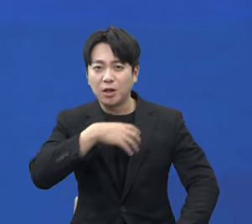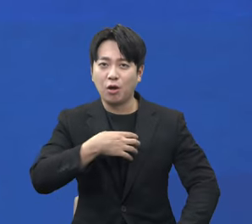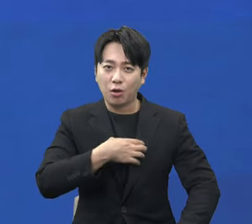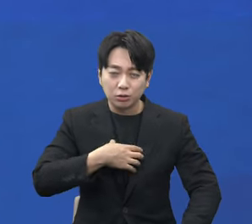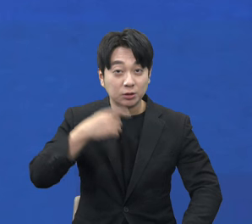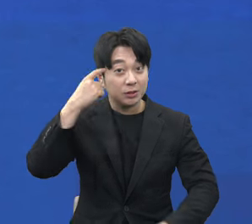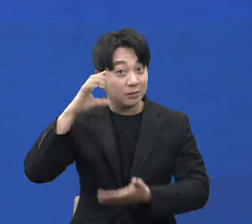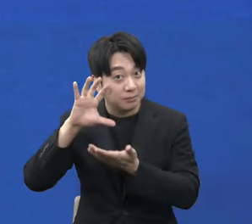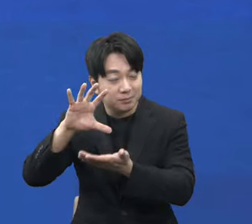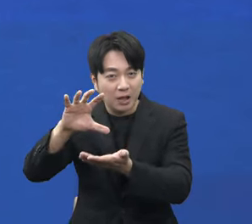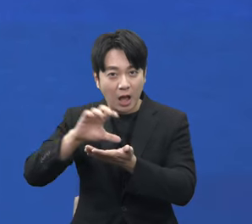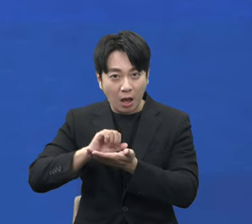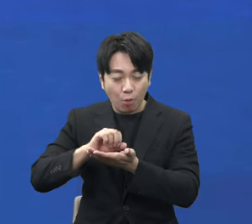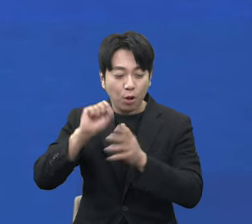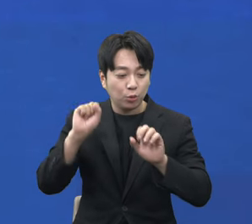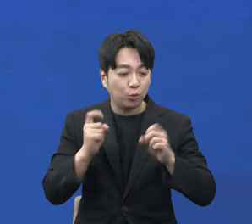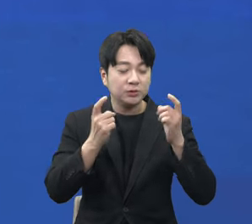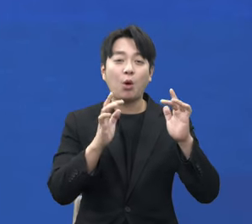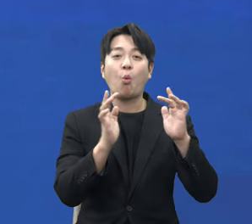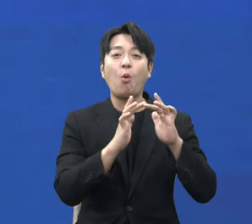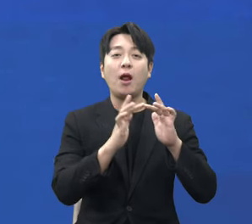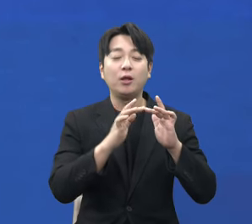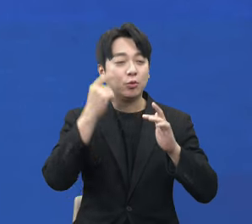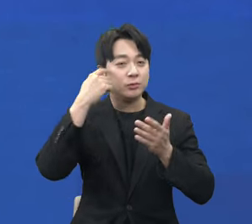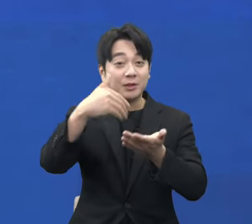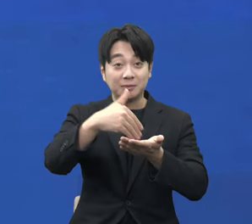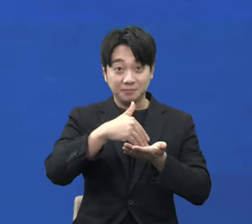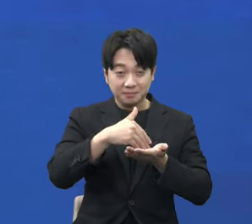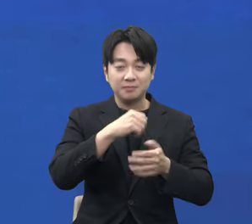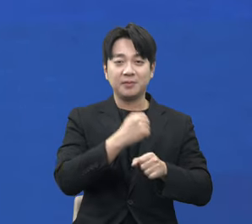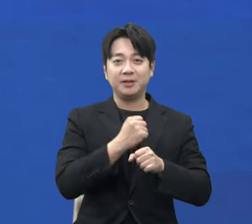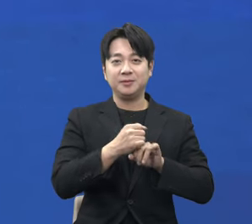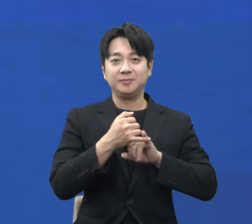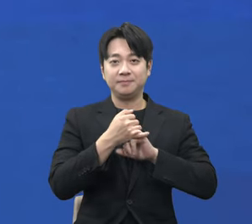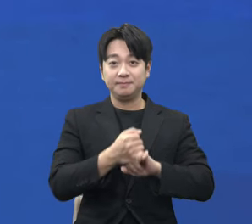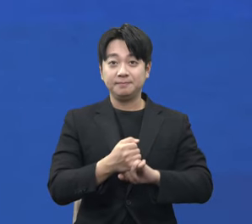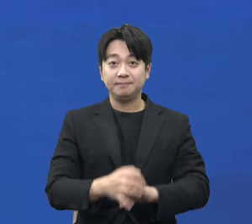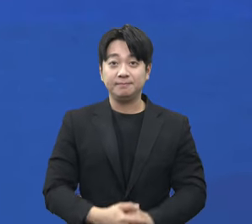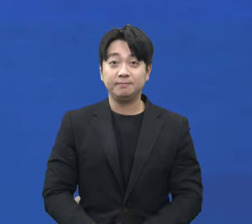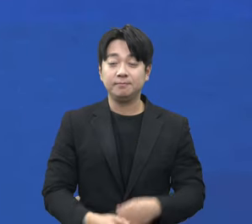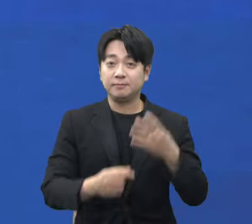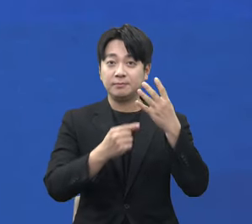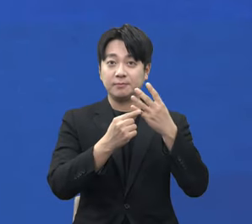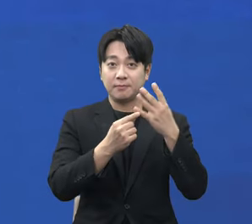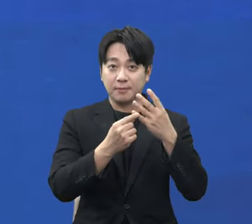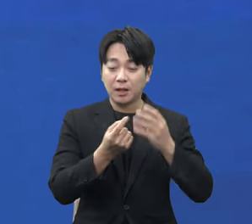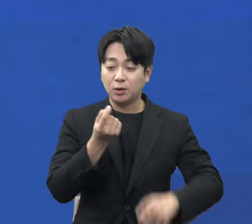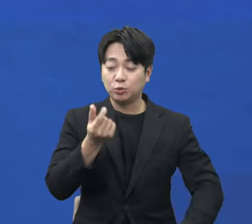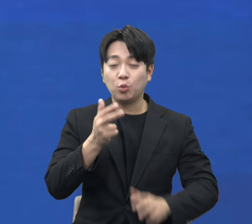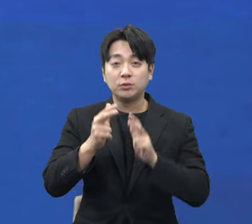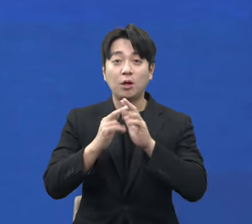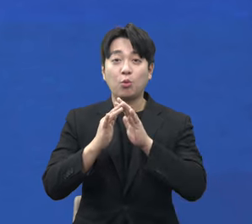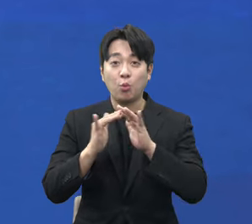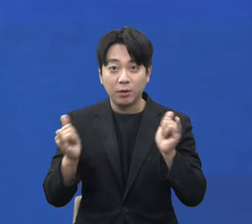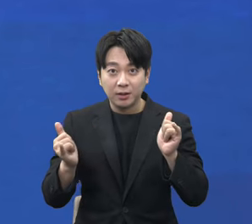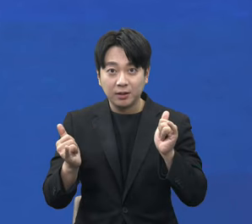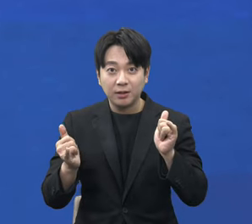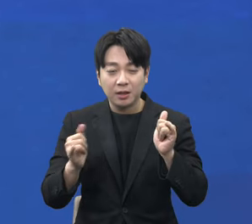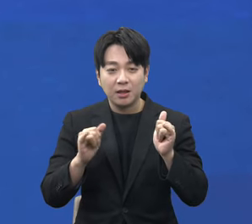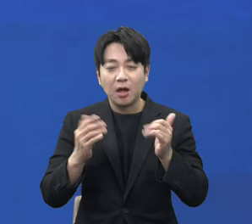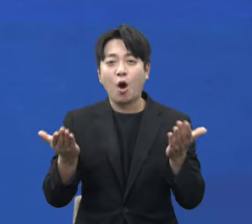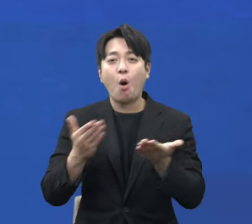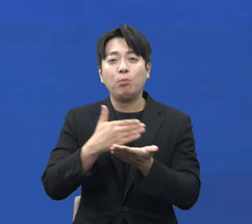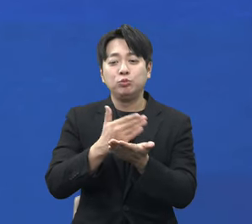온라인 민원실을 함께 하겠습니다. 넷째는 소상공인들의 많은 업종을 섬세하게